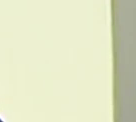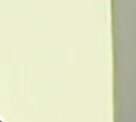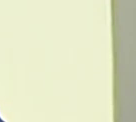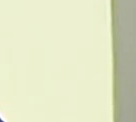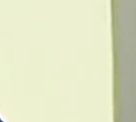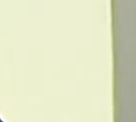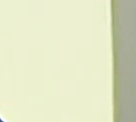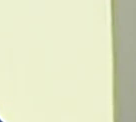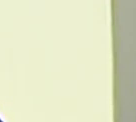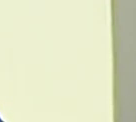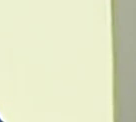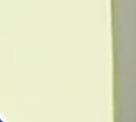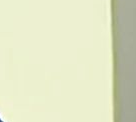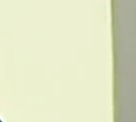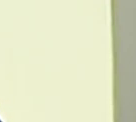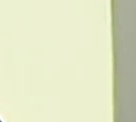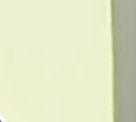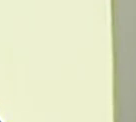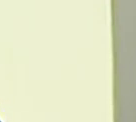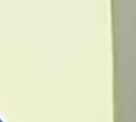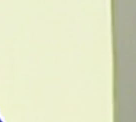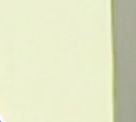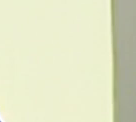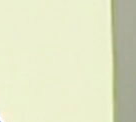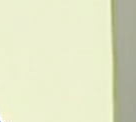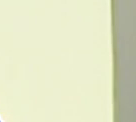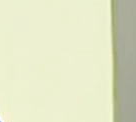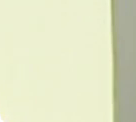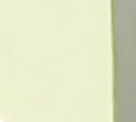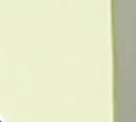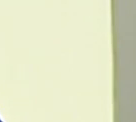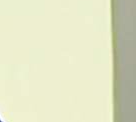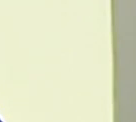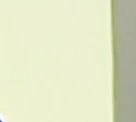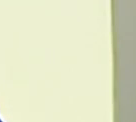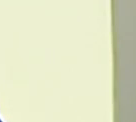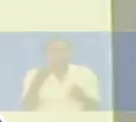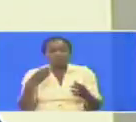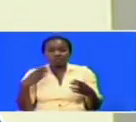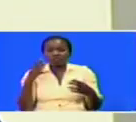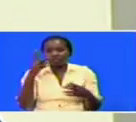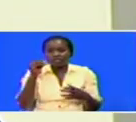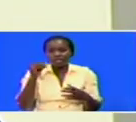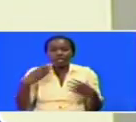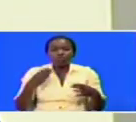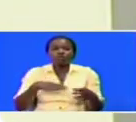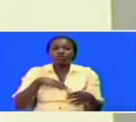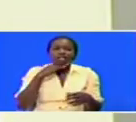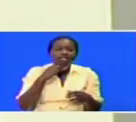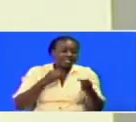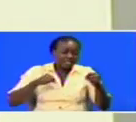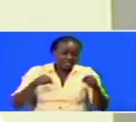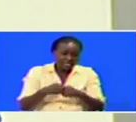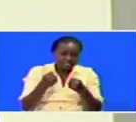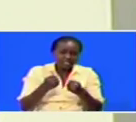maafisa waliofariki kati ya wale watu 40 waliofariki siku ya Jumamosi katika ajali eneo la Karai katika barabara